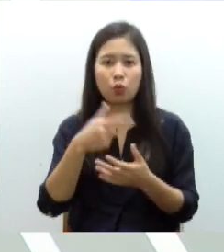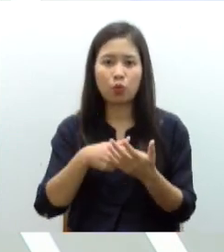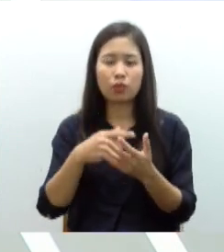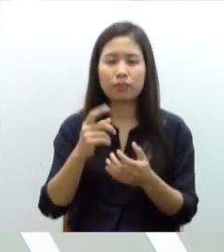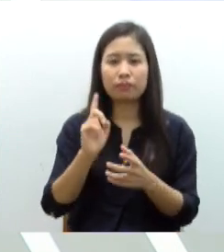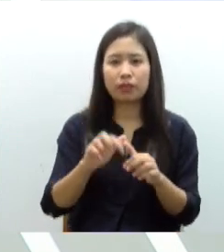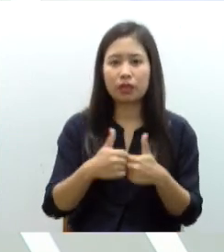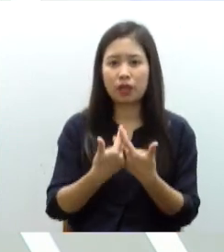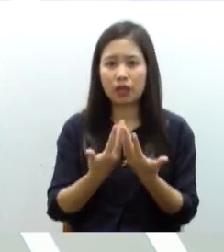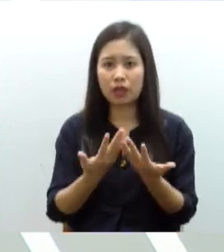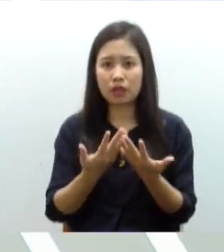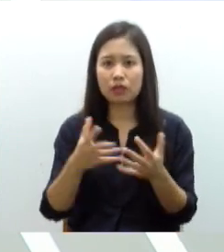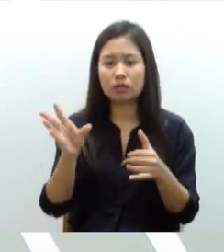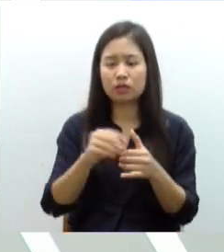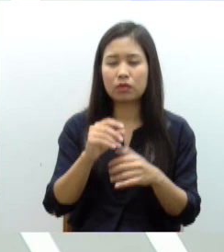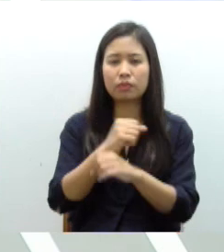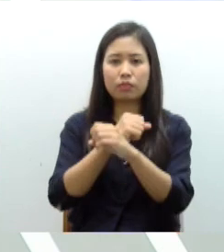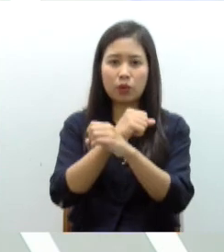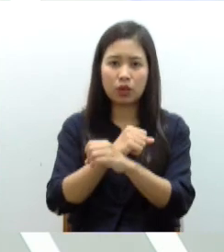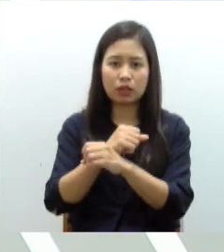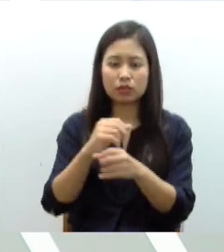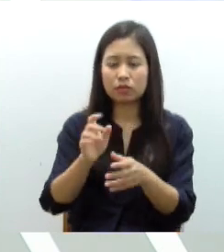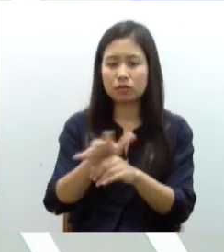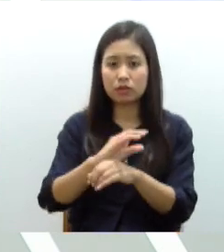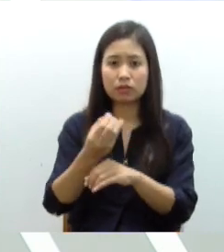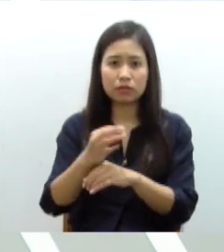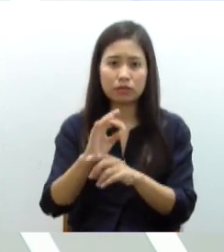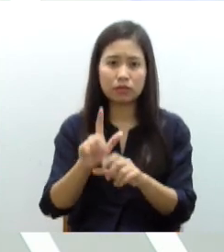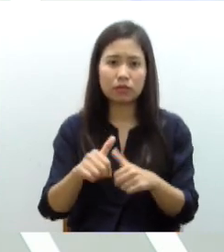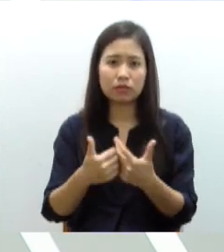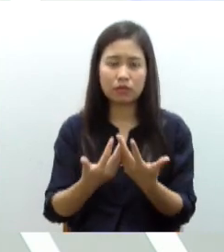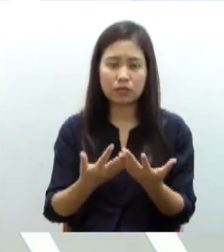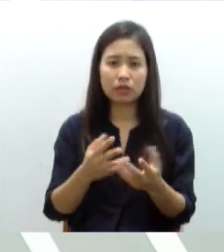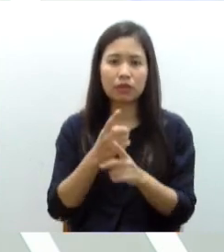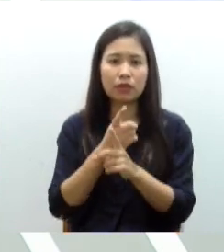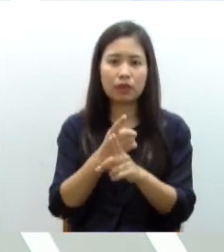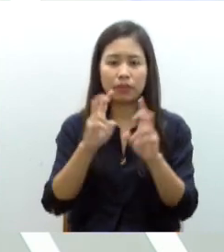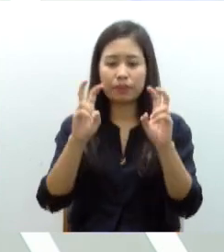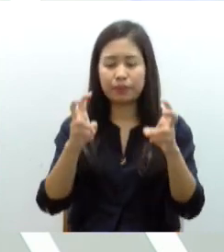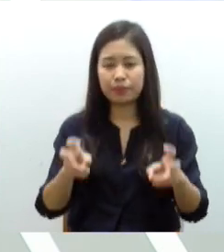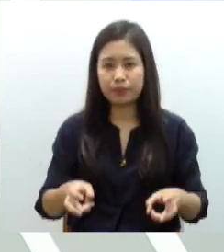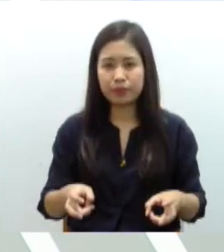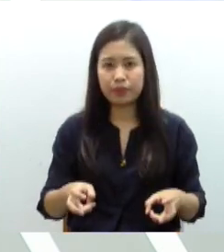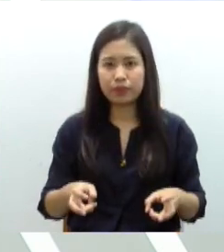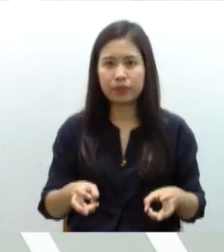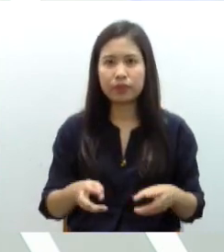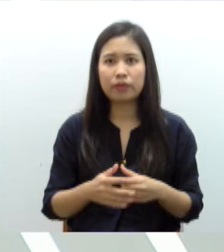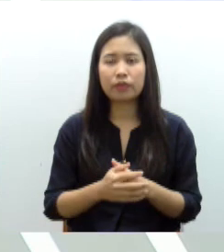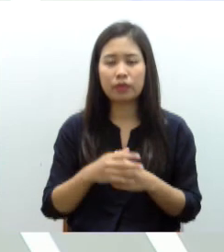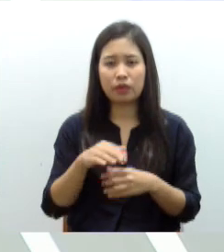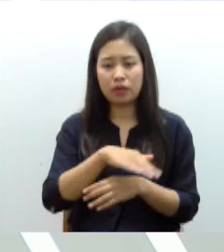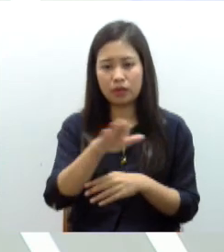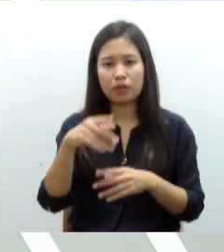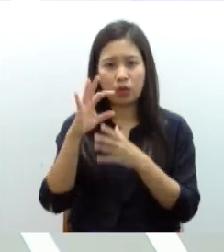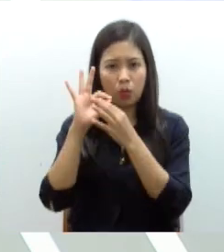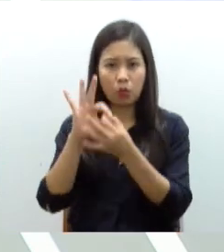ม่เลิก ITA ท่านไม่ได้เราได้85นั่นนะฮะนะอันนี้เป็นประเด็นสำคัญเพราะว่าจะนำไปสู่การรับสินบนนะครับ